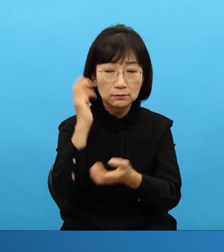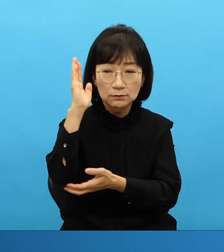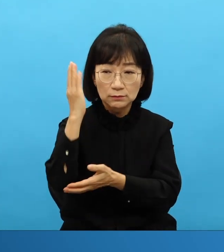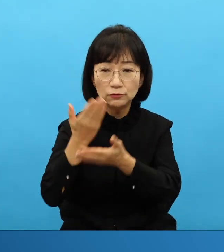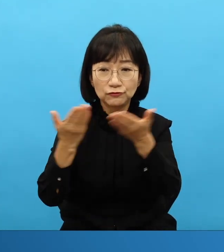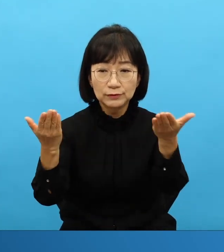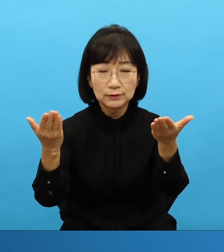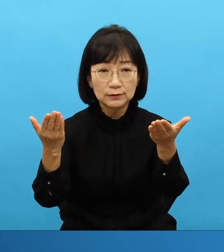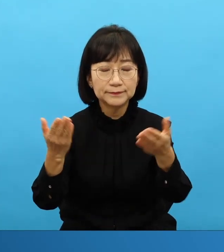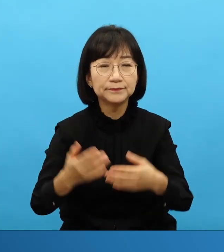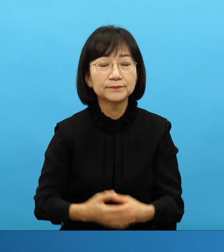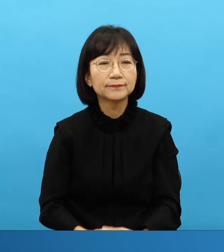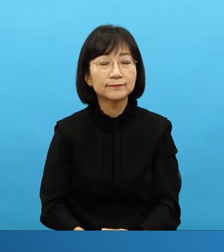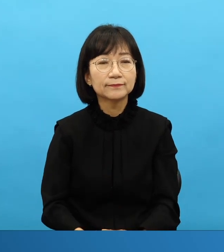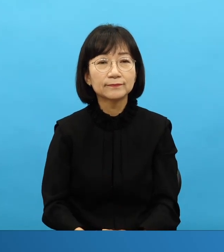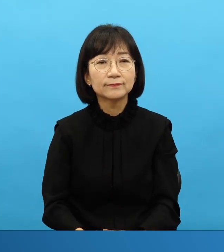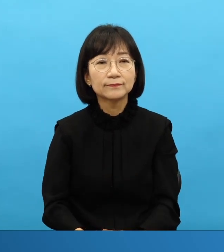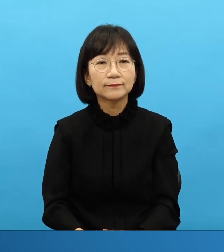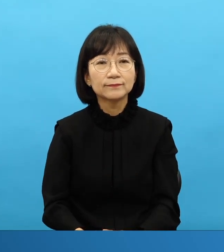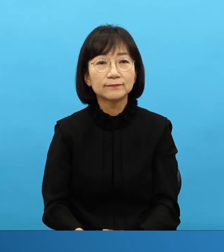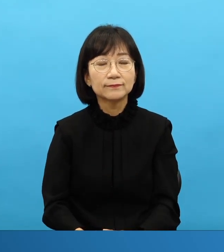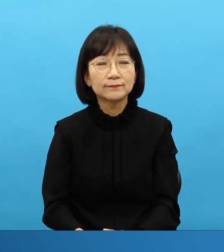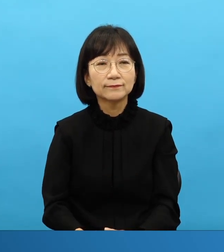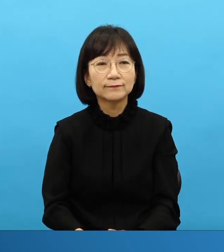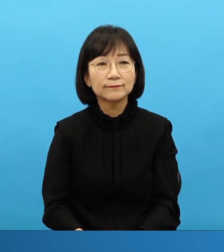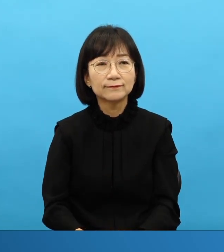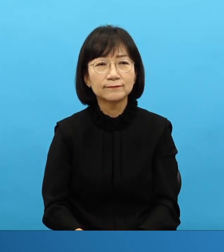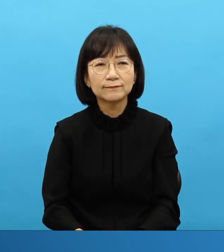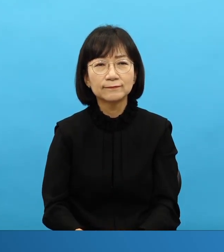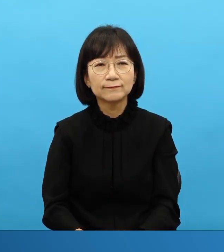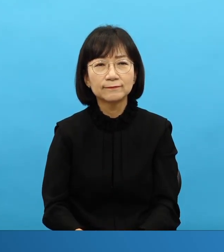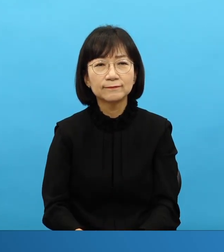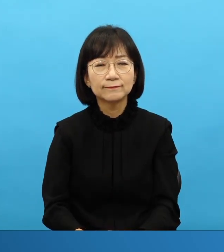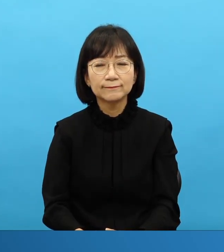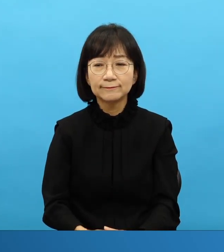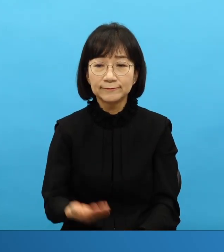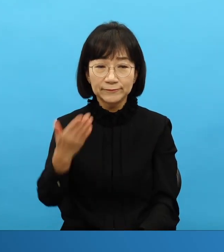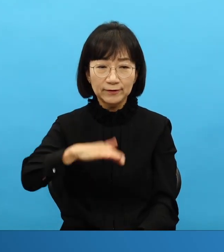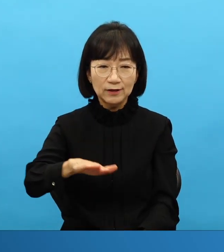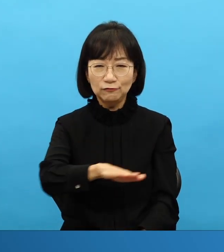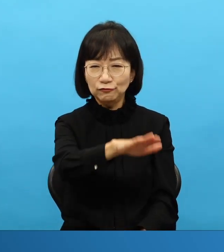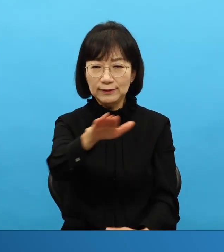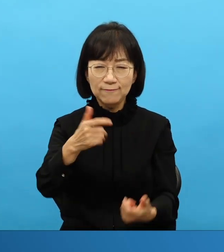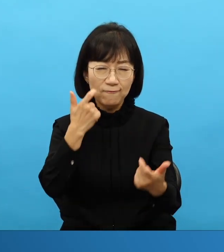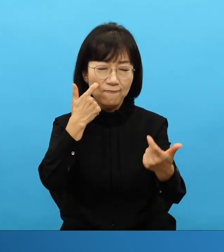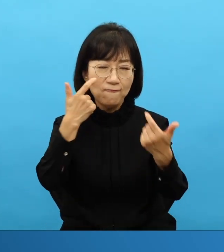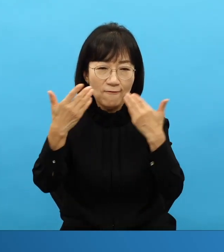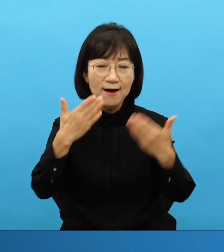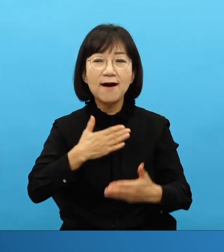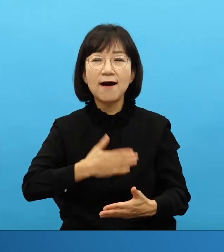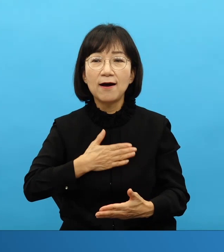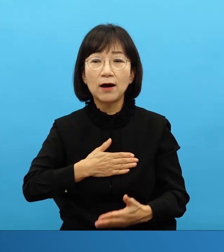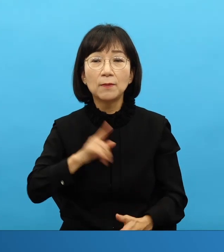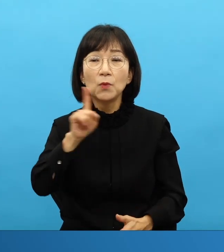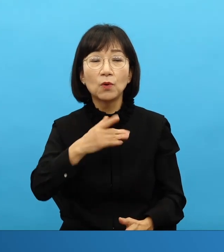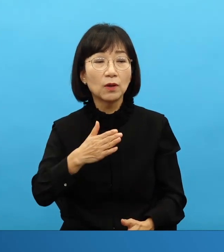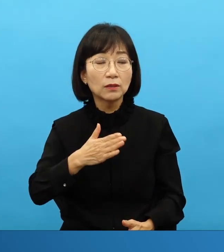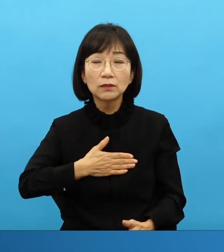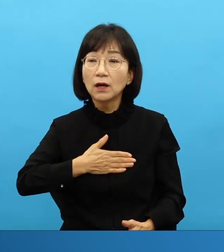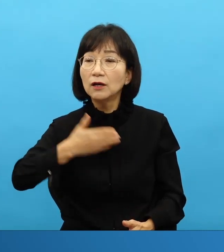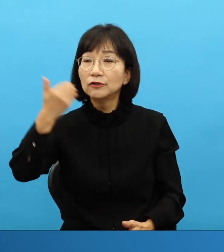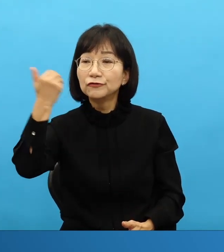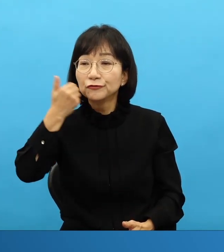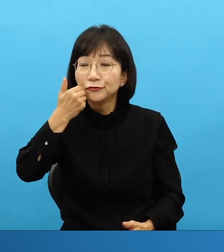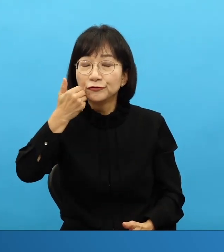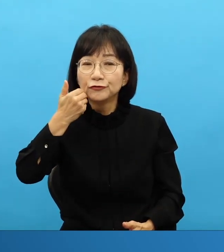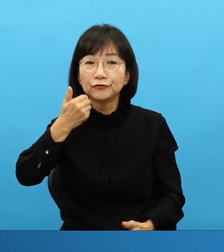么才能够得救啊？ 그런데 막 구원에 대해서 흔들리는데 우리는 확실합니다. 他们都非常的动摇，但是我们有这个确信。 영접하는 자